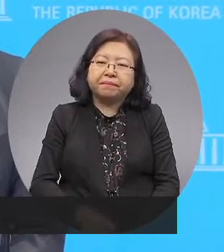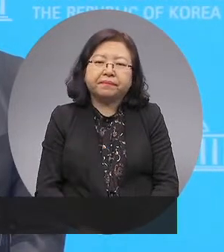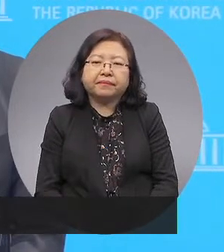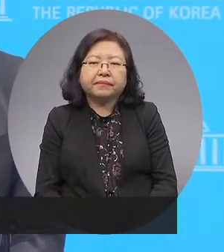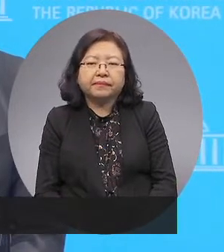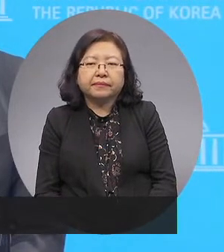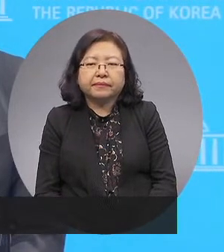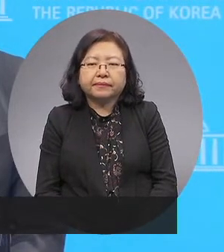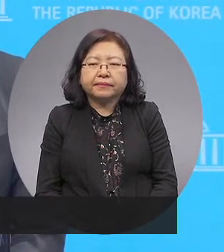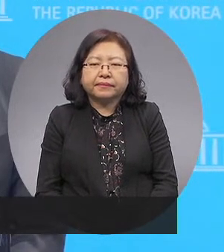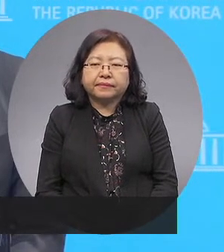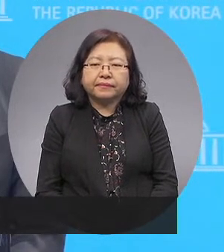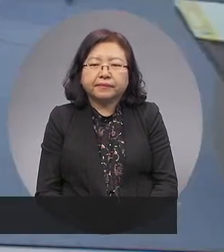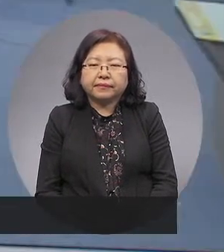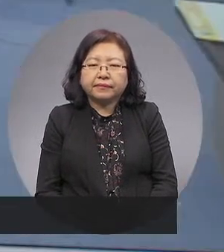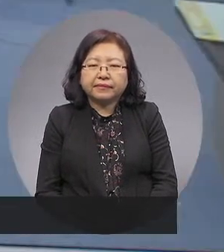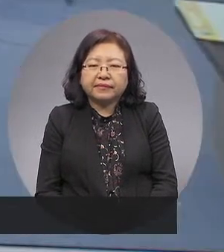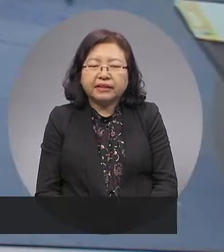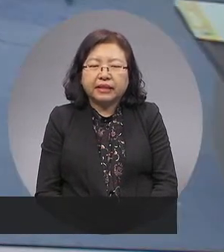김대웅입니다.